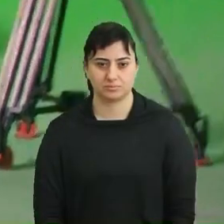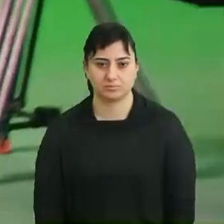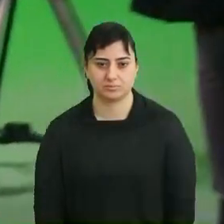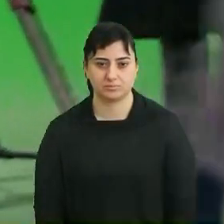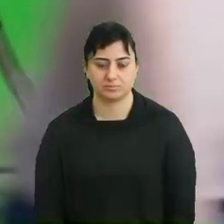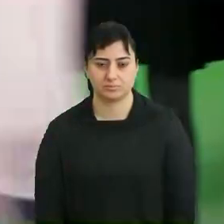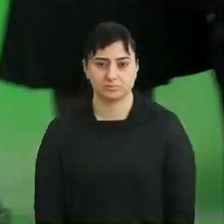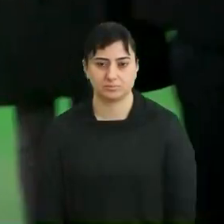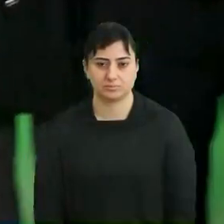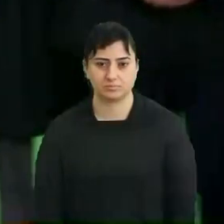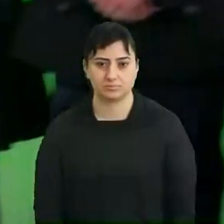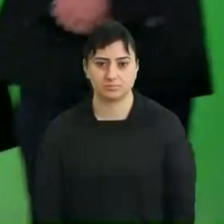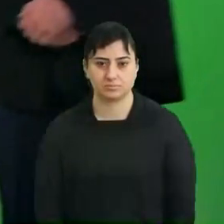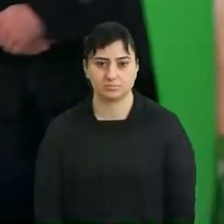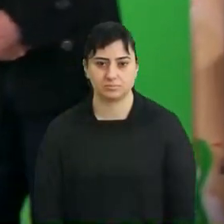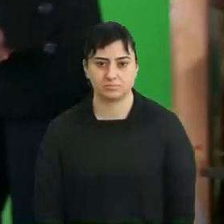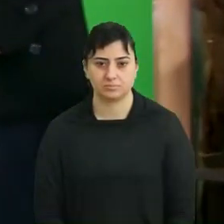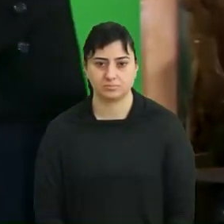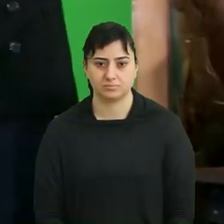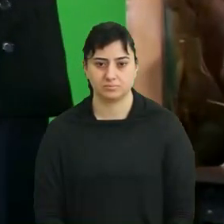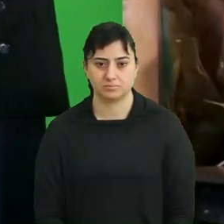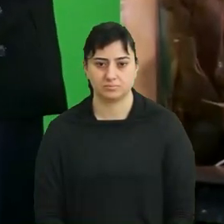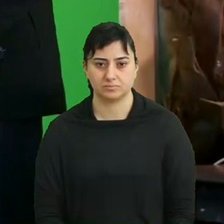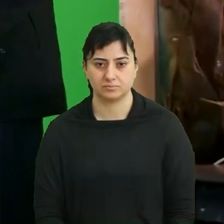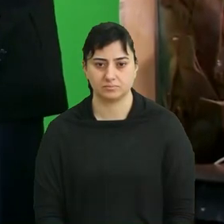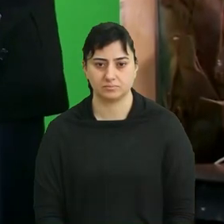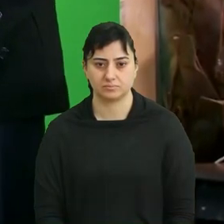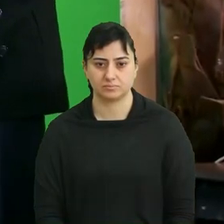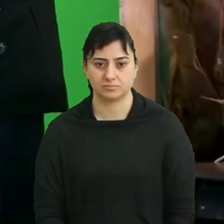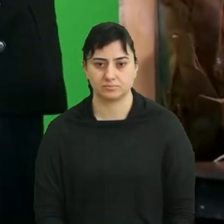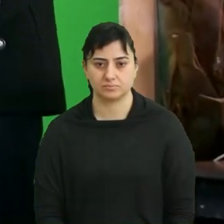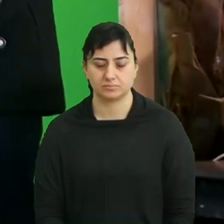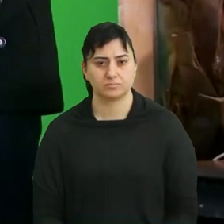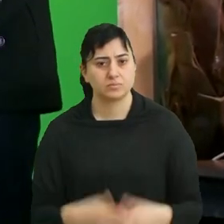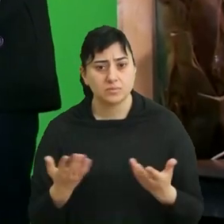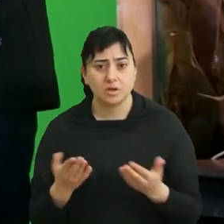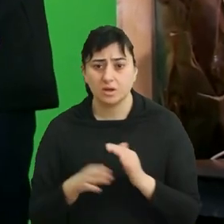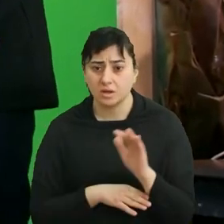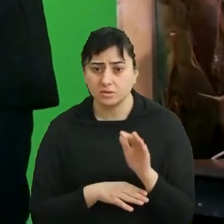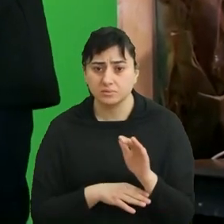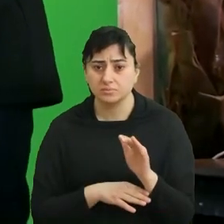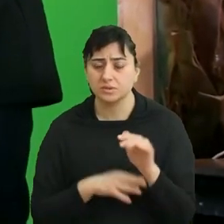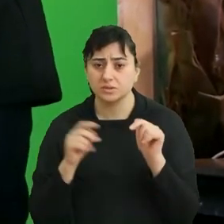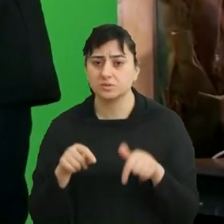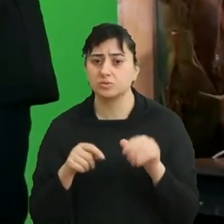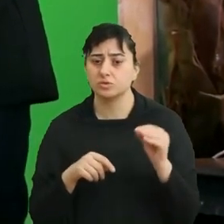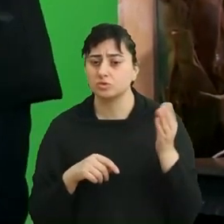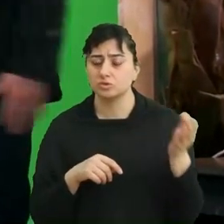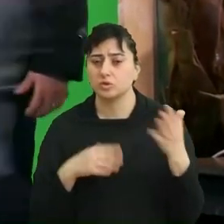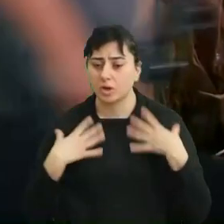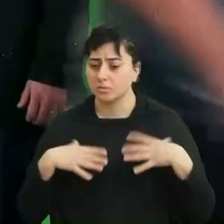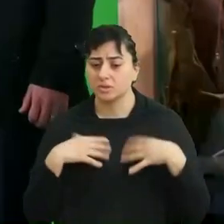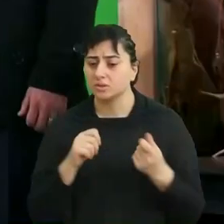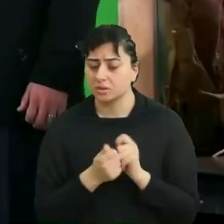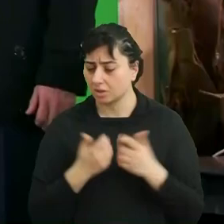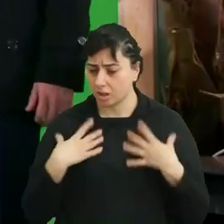Yeşil duvarın önünde bir mama sandalyesi, karşısında kamera. Biricik huzursuz. Ya hayatım, neden şimdi çocuğun üstünü